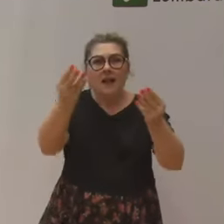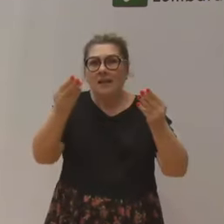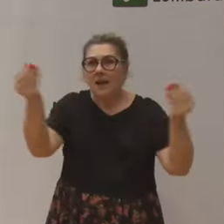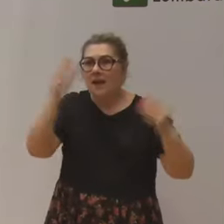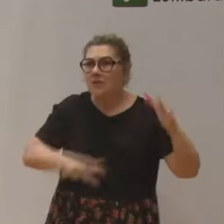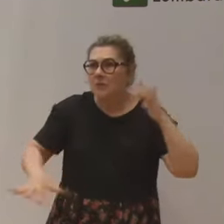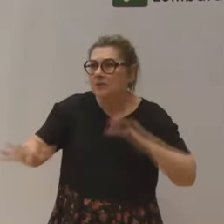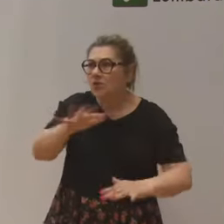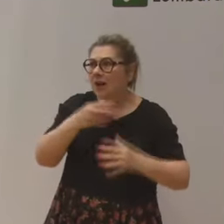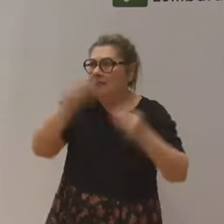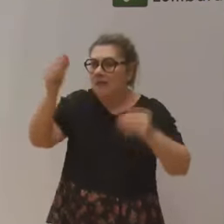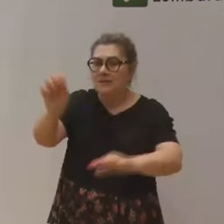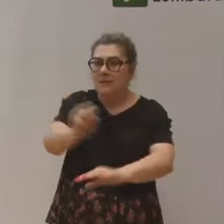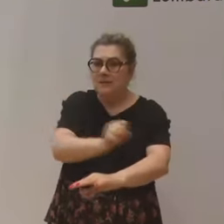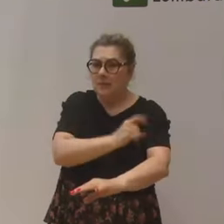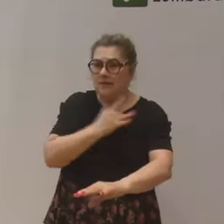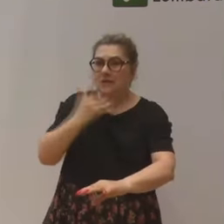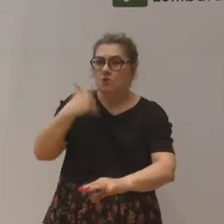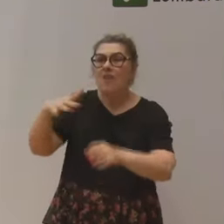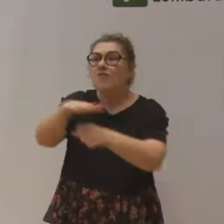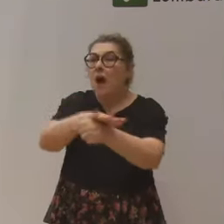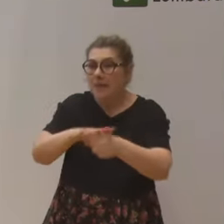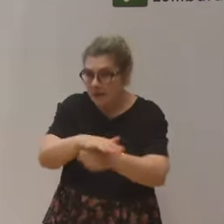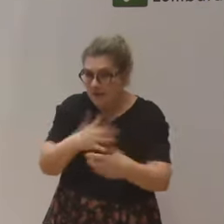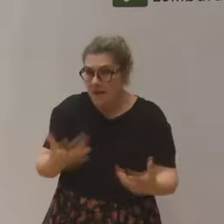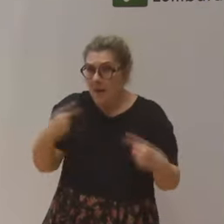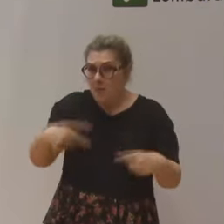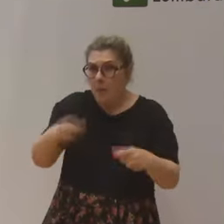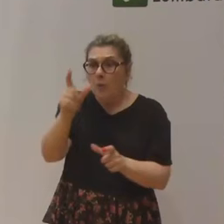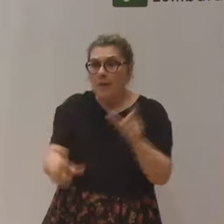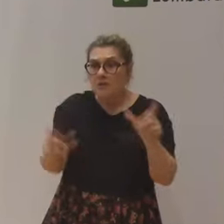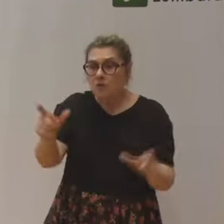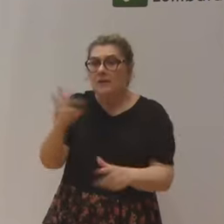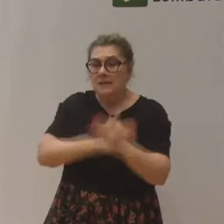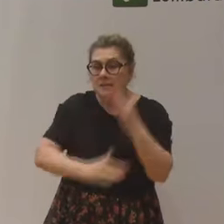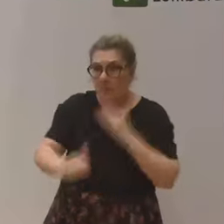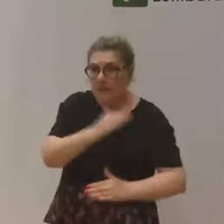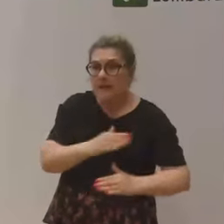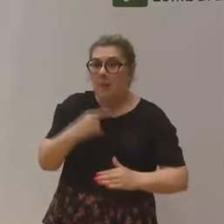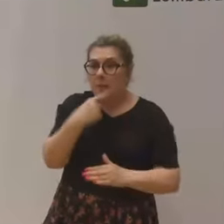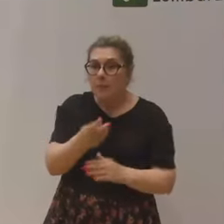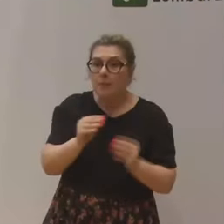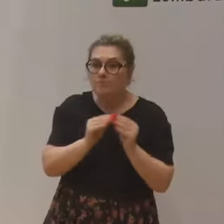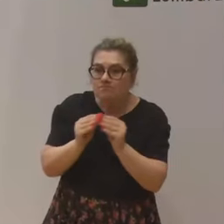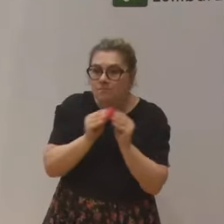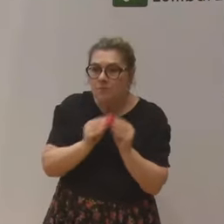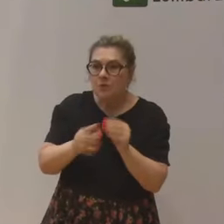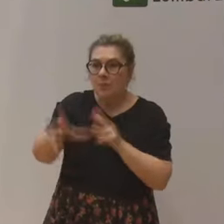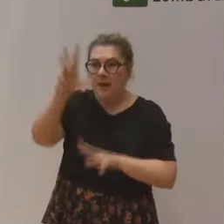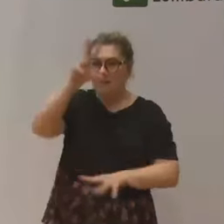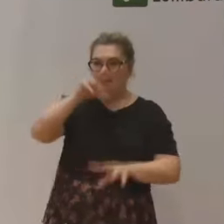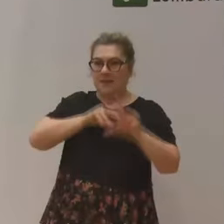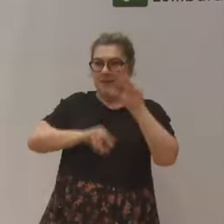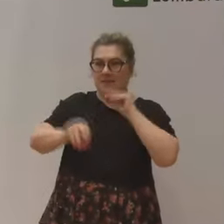di sensibilizzazione delle famiglie, appunto delle persone con disabilità, per fare in modo che essa possa